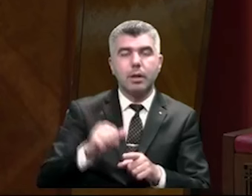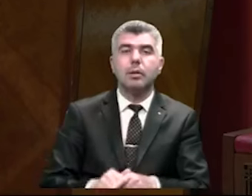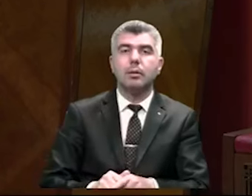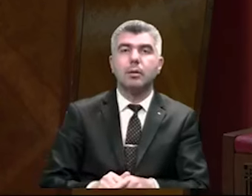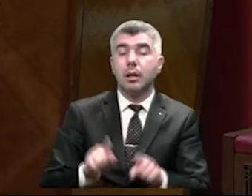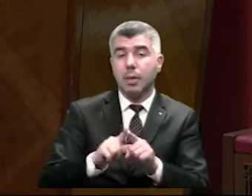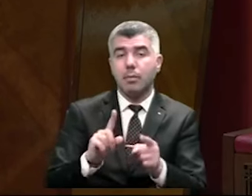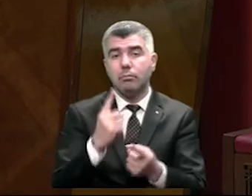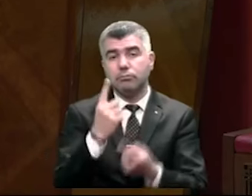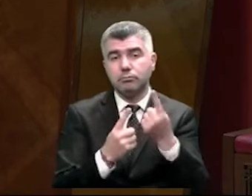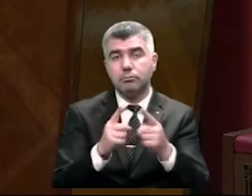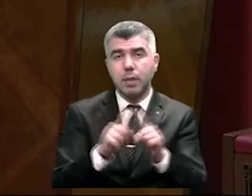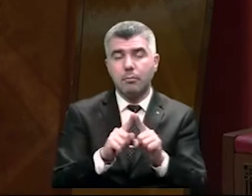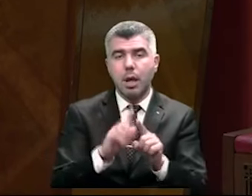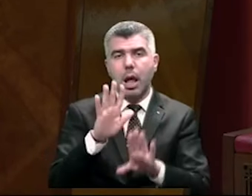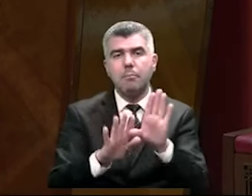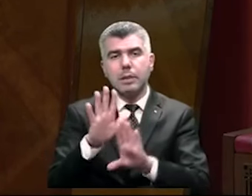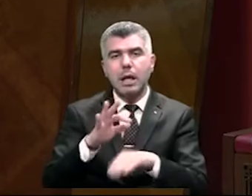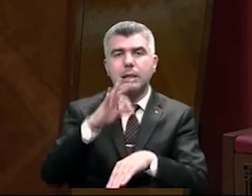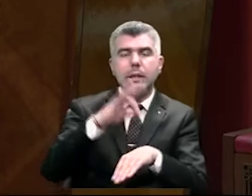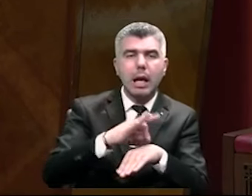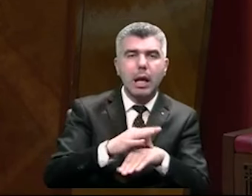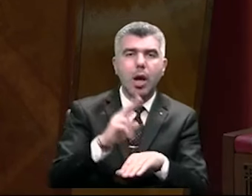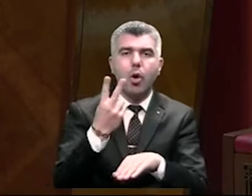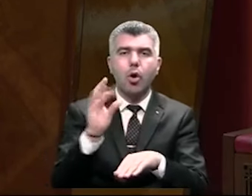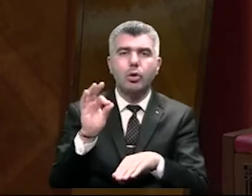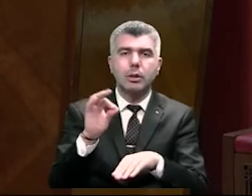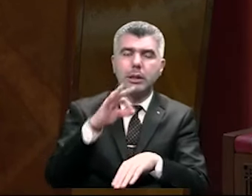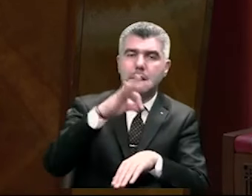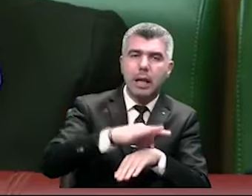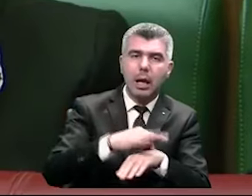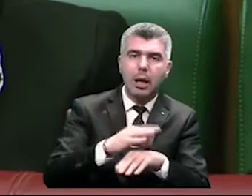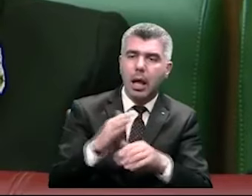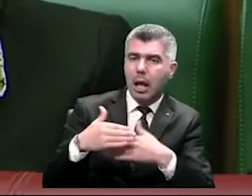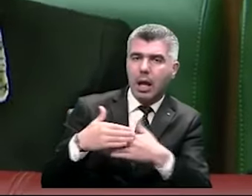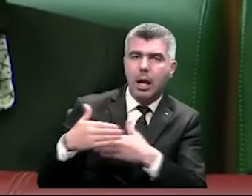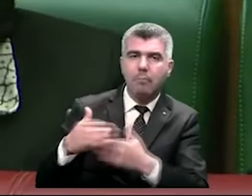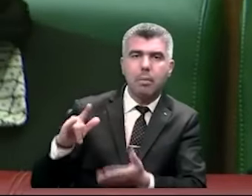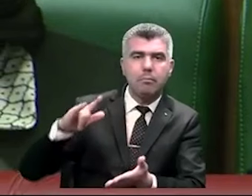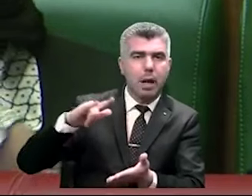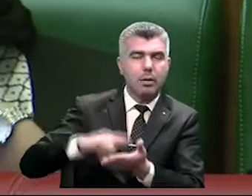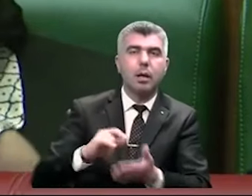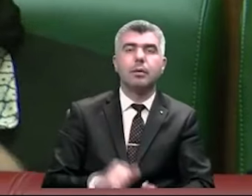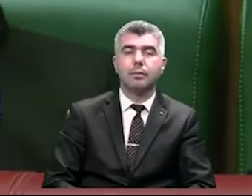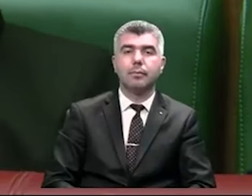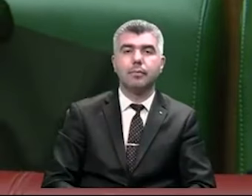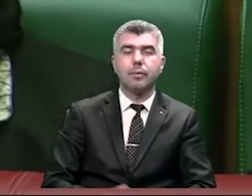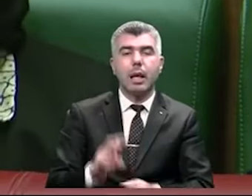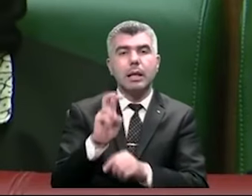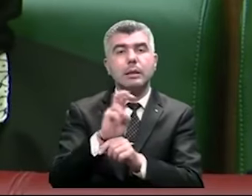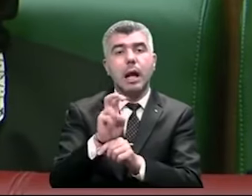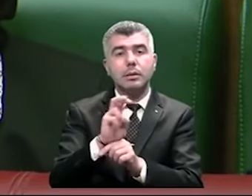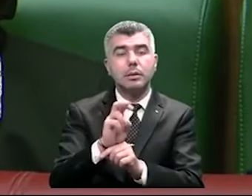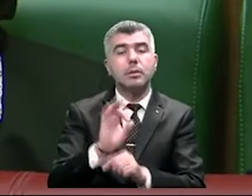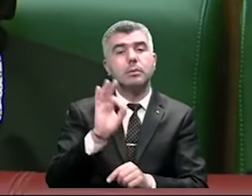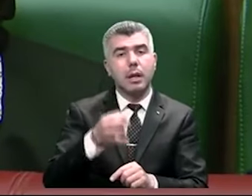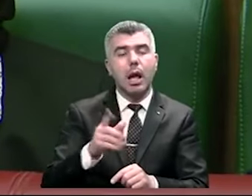في ظرف 15 دقيقه او 20 دقيقه تتمكن الواحد يوصل لمطار بالطبع سيارات الاجره ايضا